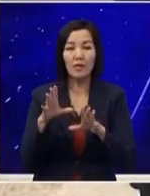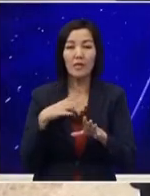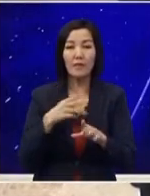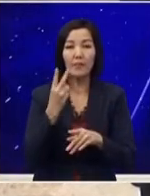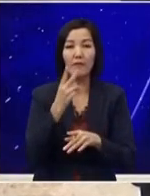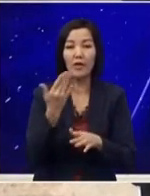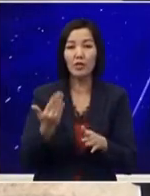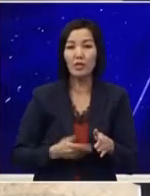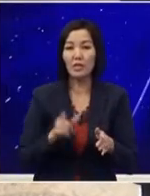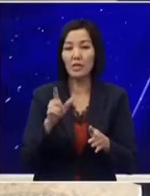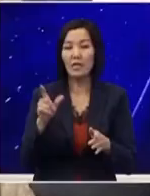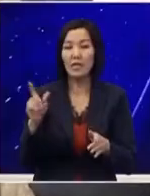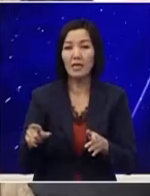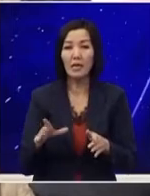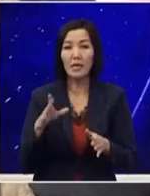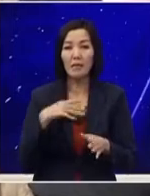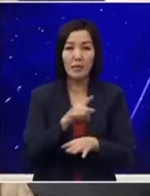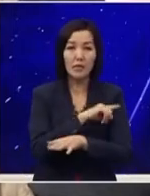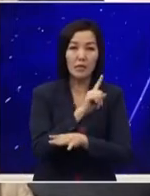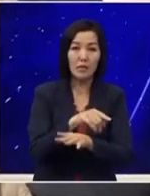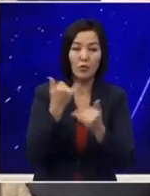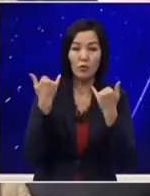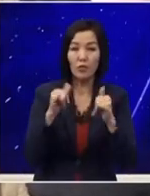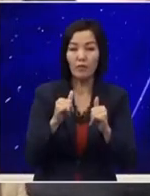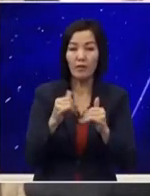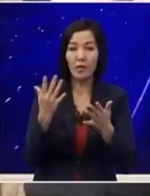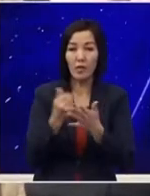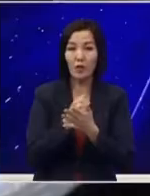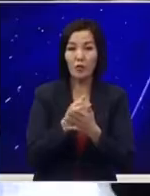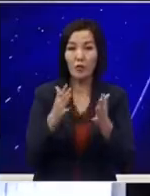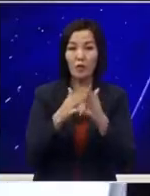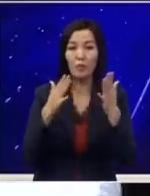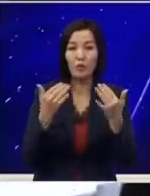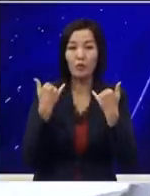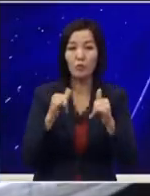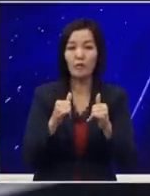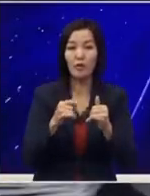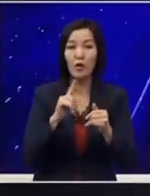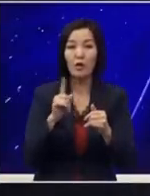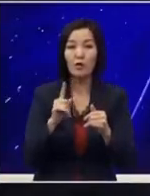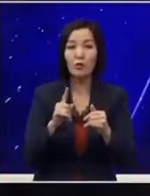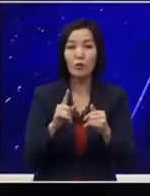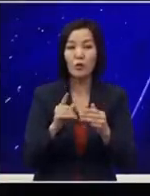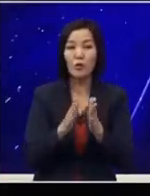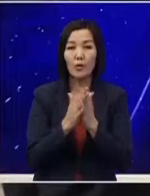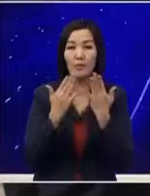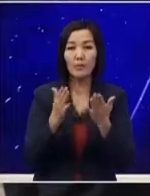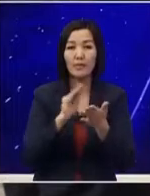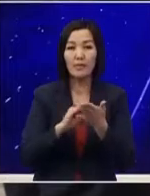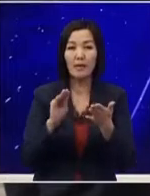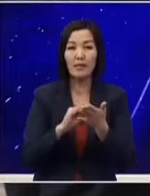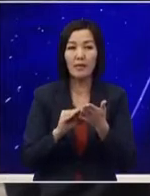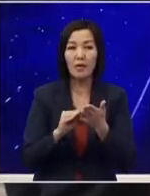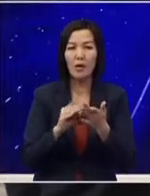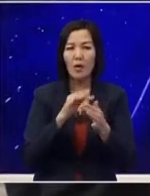села Айдарлы, Тимур и Сейтбек, были сильно удивлены неожиданной находкой. Но еще больше их удивило то обстоятельство, что Священное Писание,